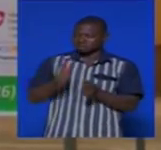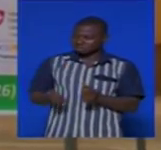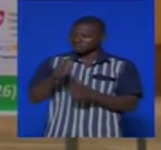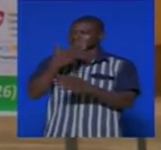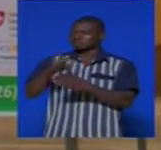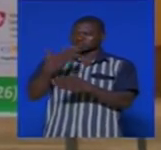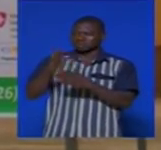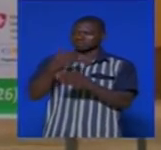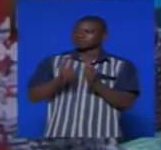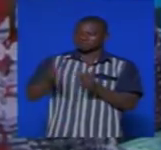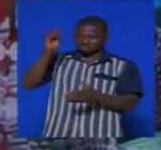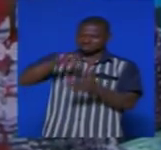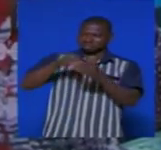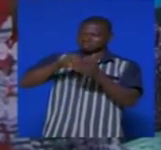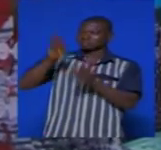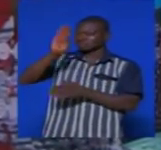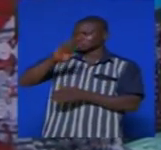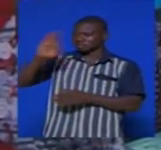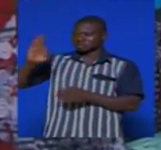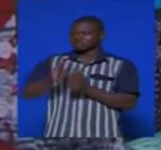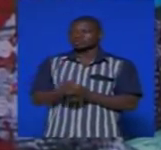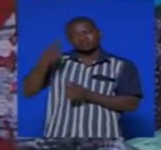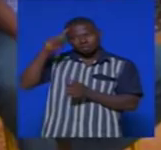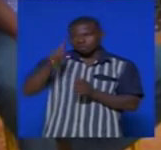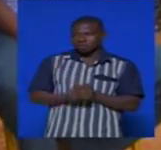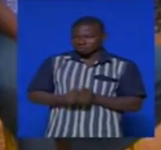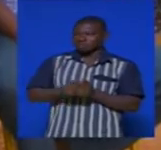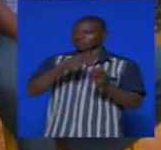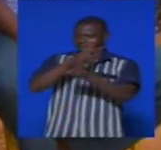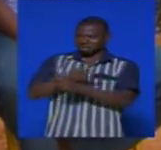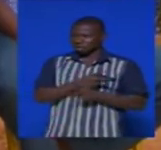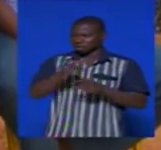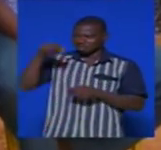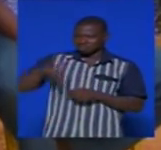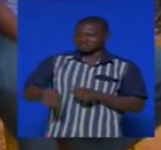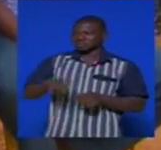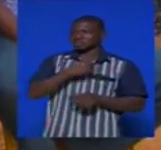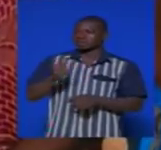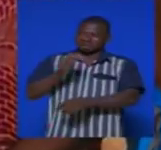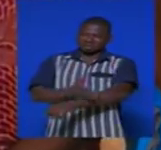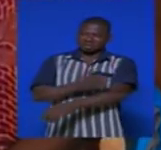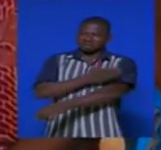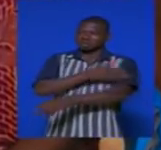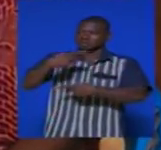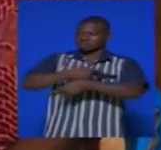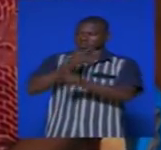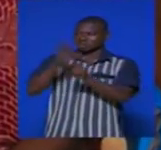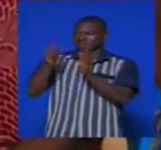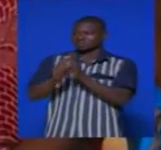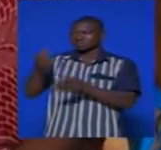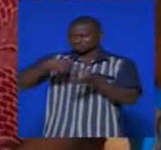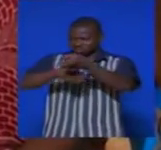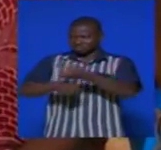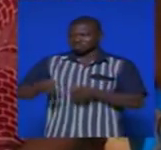Faso, Agrodia, pour préserver les sols et améliorer la production agricole dans un contexte de